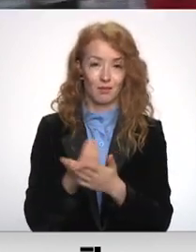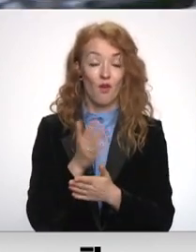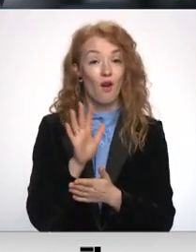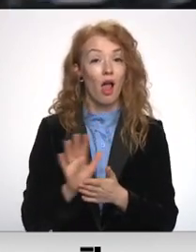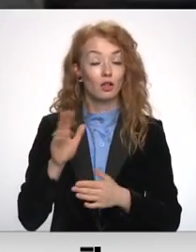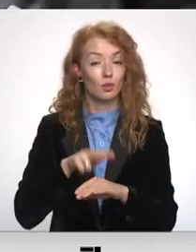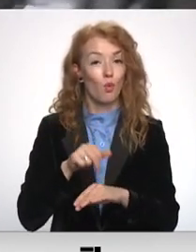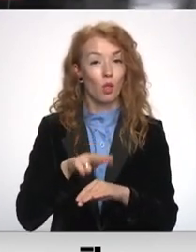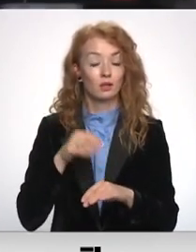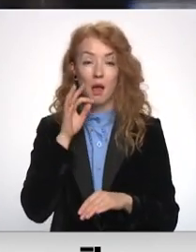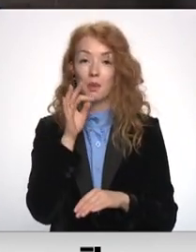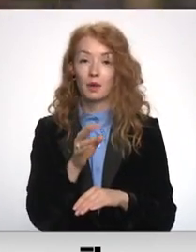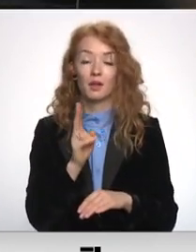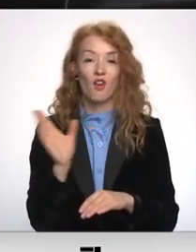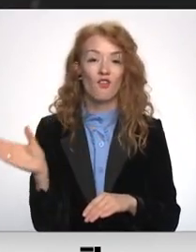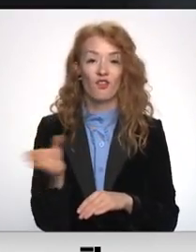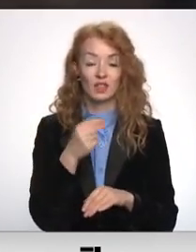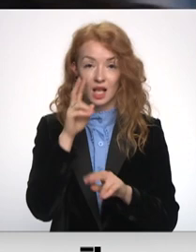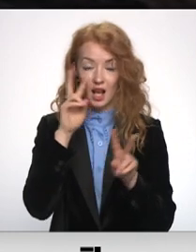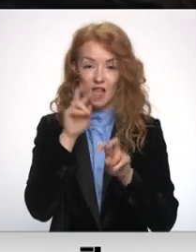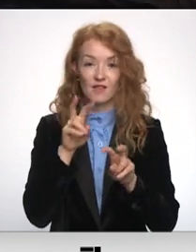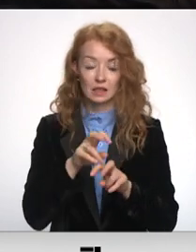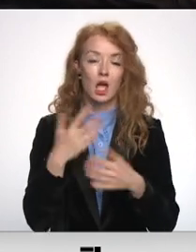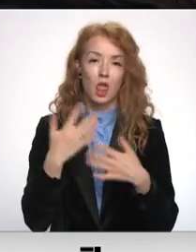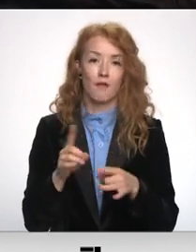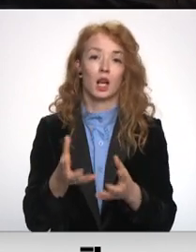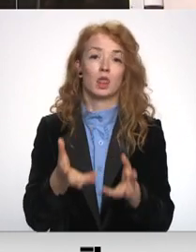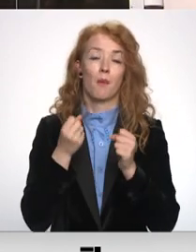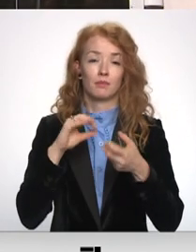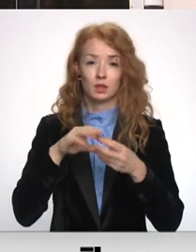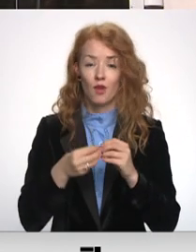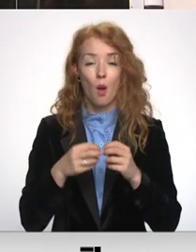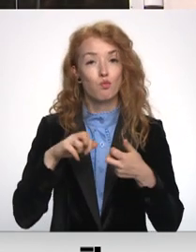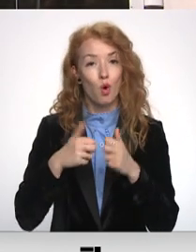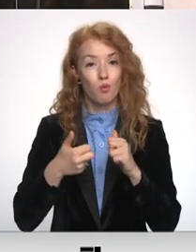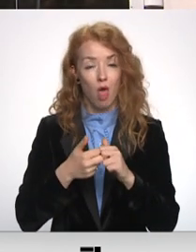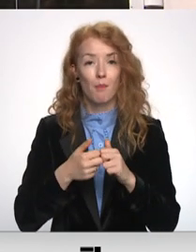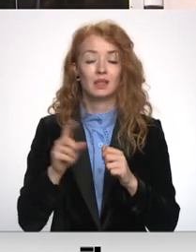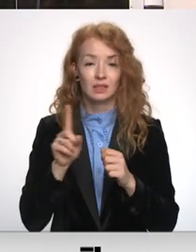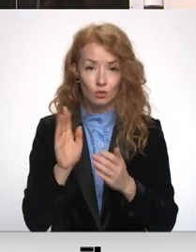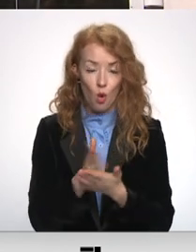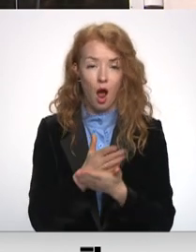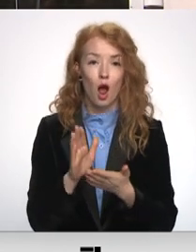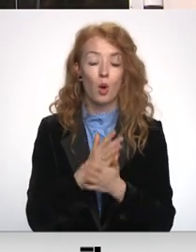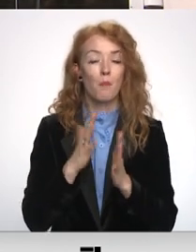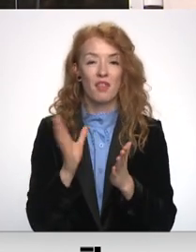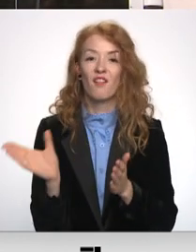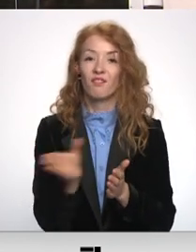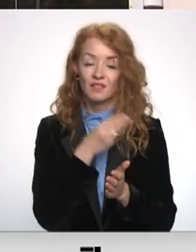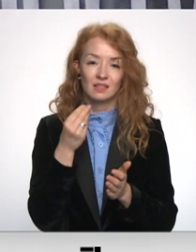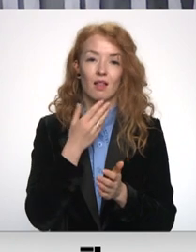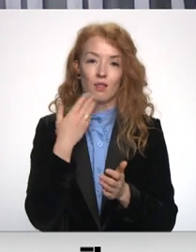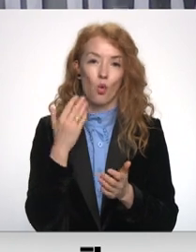Valsts policijā atbild, ka viss revīzijā minētais ir ņemts vērā. Pie problēmu jautājumiem ir strādāts, bet jā, viss nav